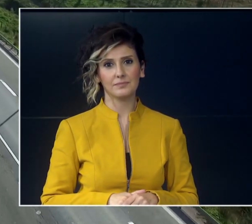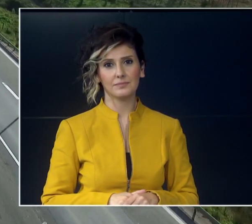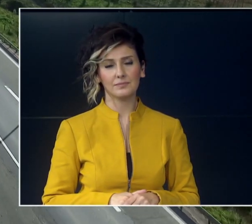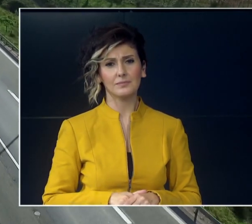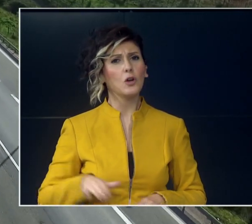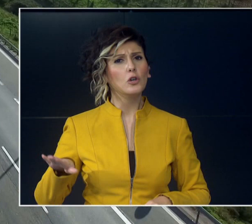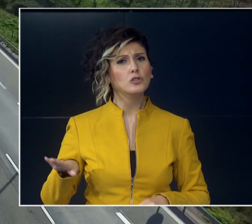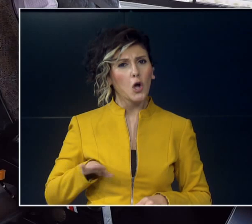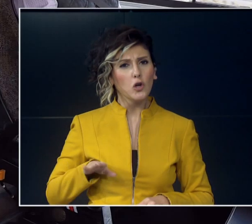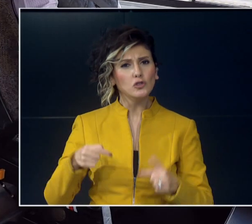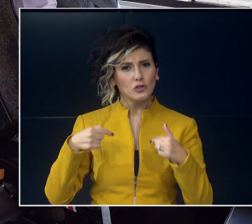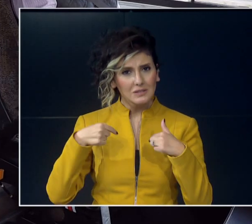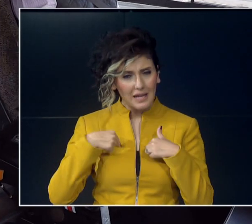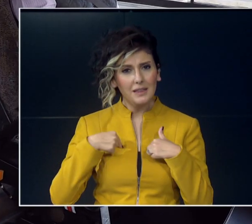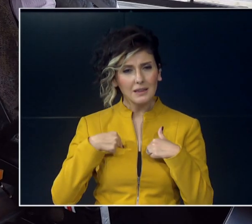Çocukken tabii